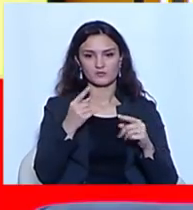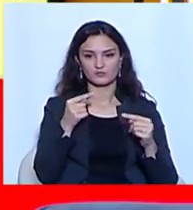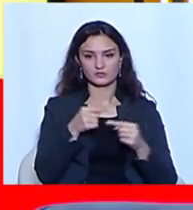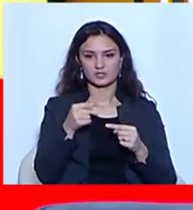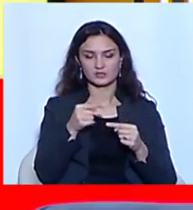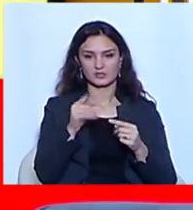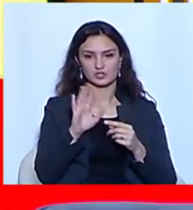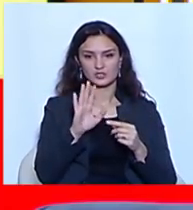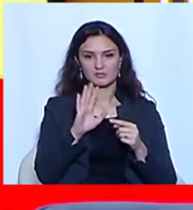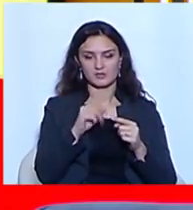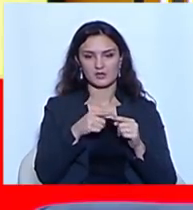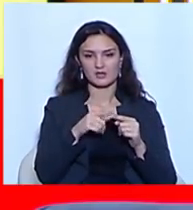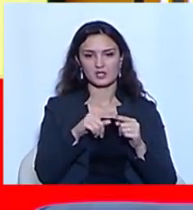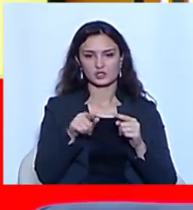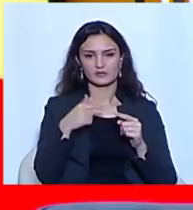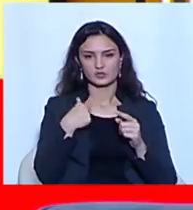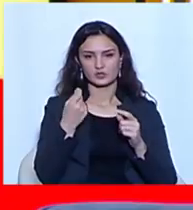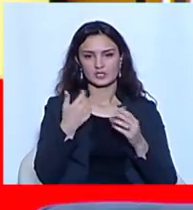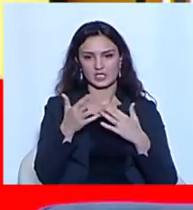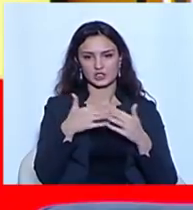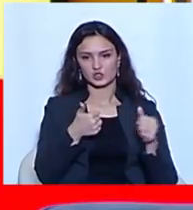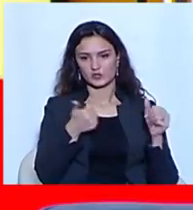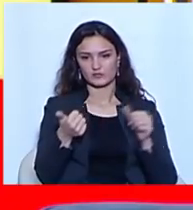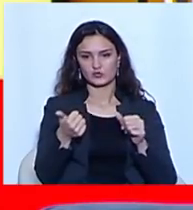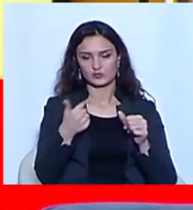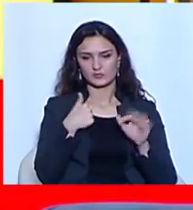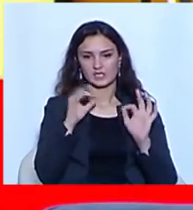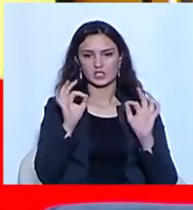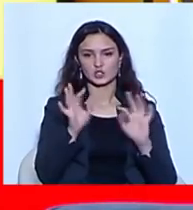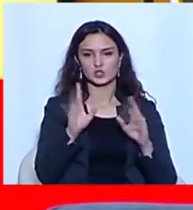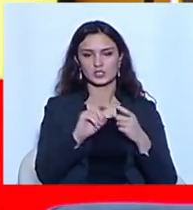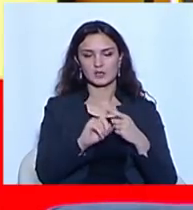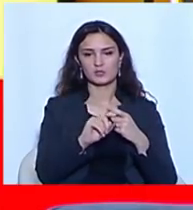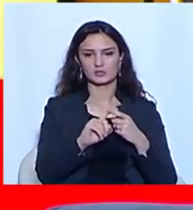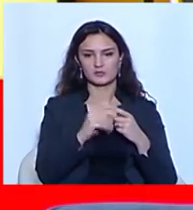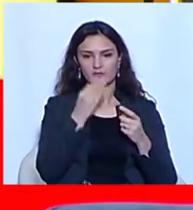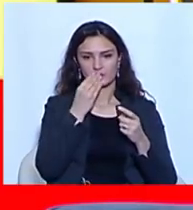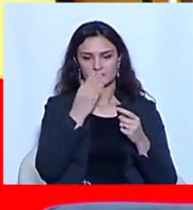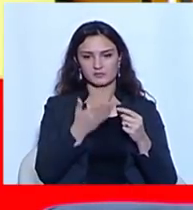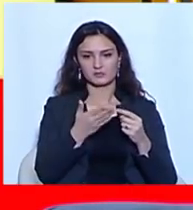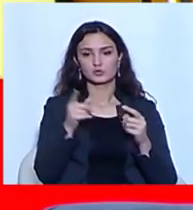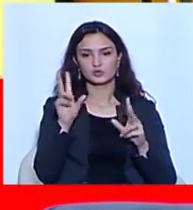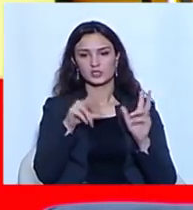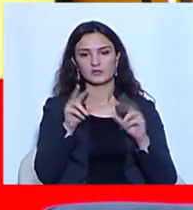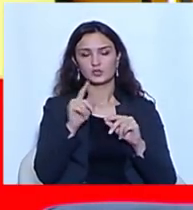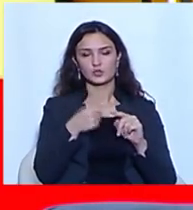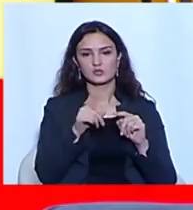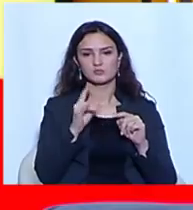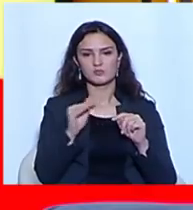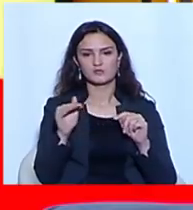და მით უფრო ჩვენ ამას ცოტა ხელსაც შეუწყობთ ჩვენი არასწორი დამოკიდებულებით კვების მიმართ, ჩათვალეთ, რომ ეს